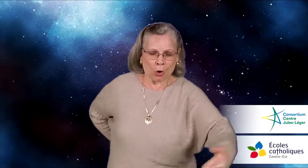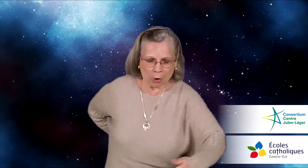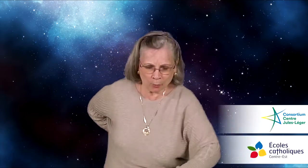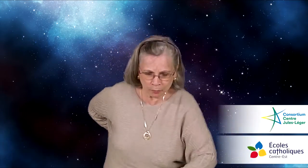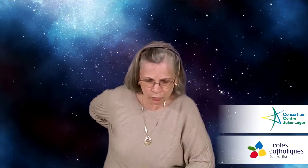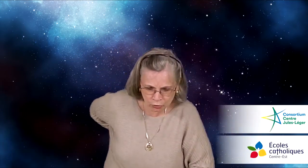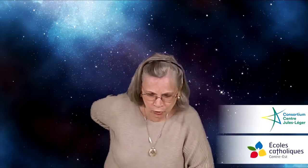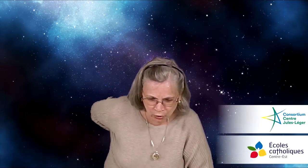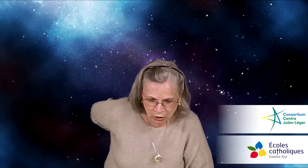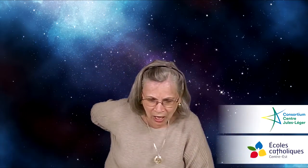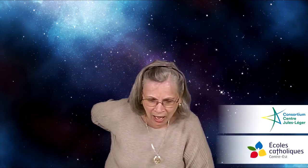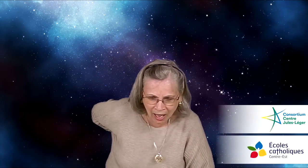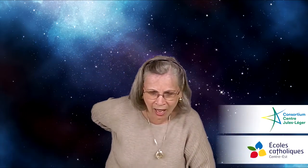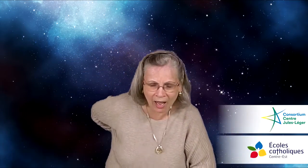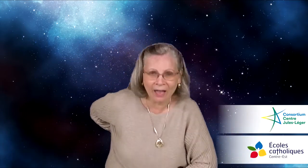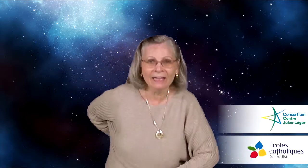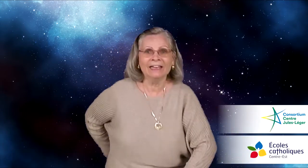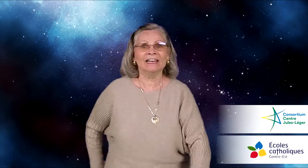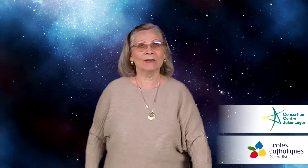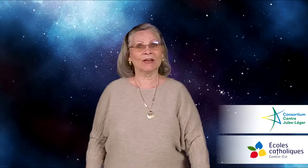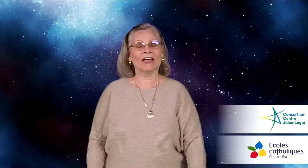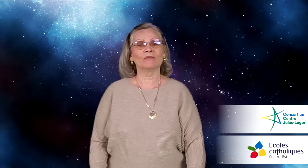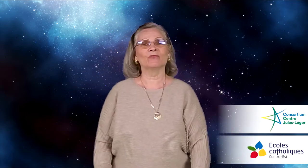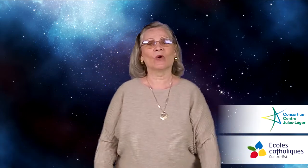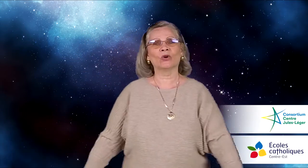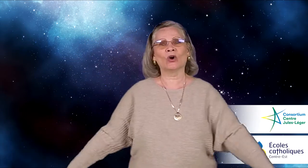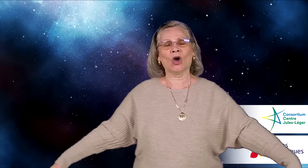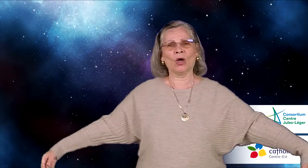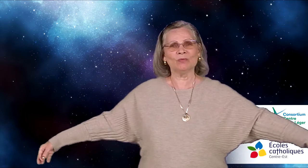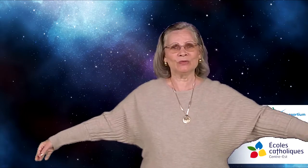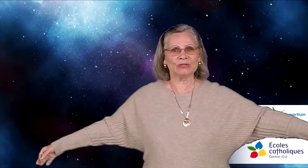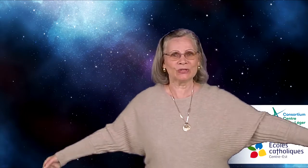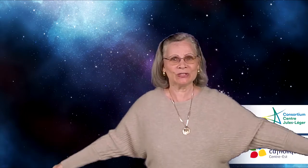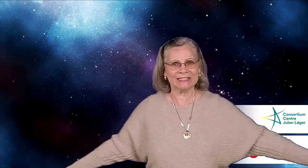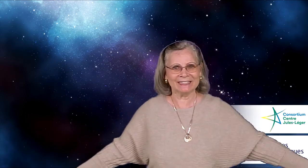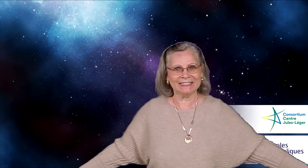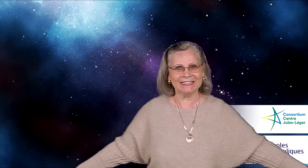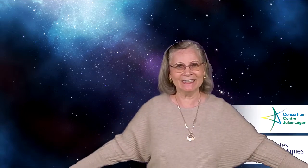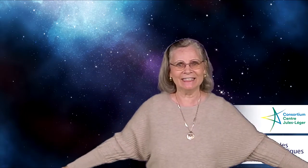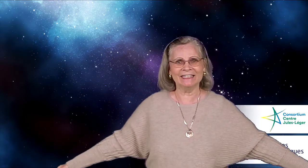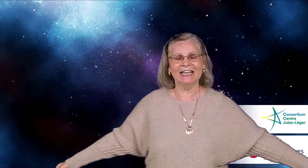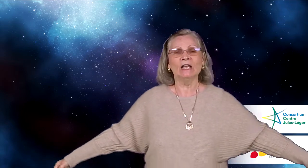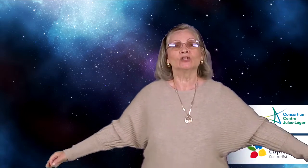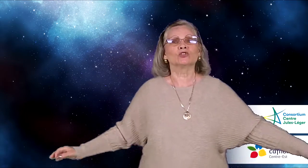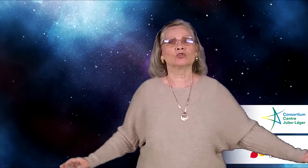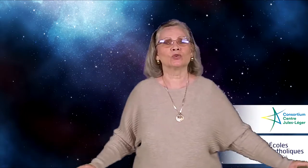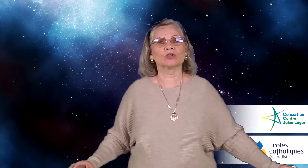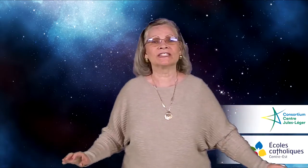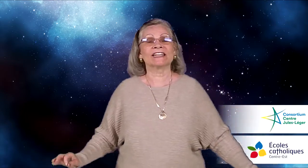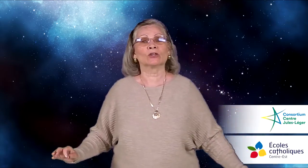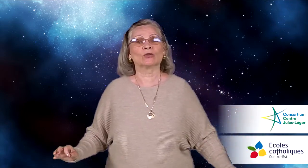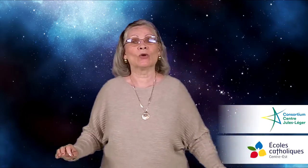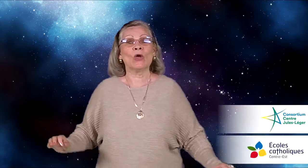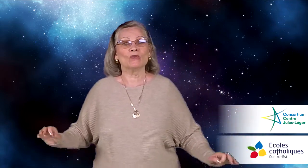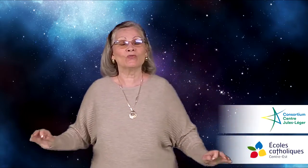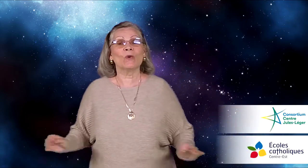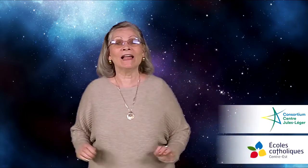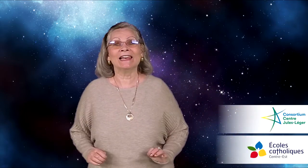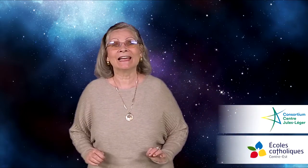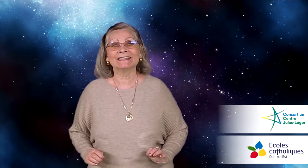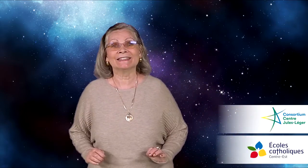font comme cela, les madames font comme ceci. Sur cette